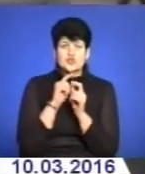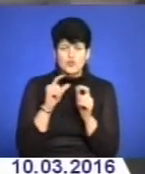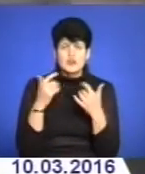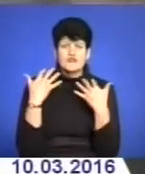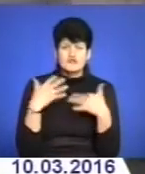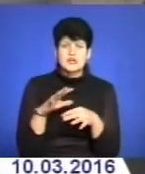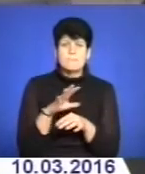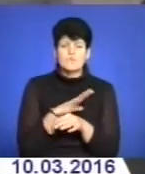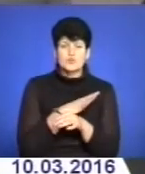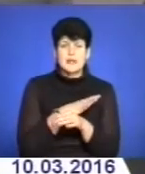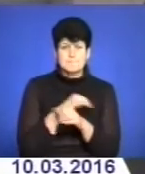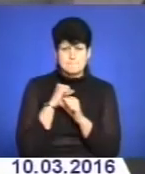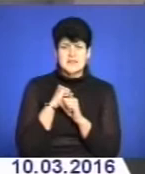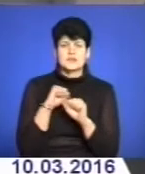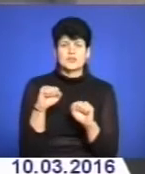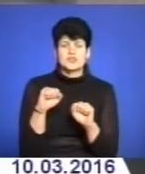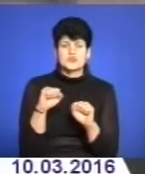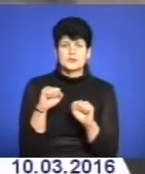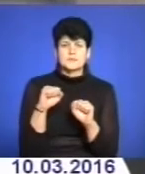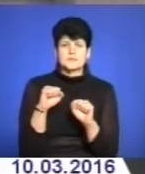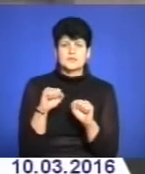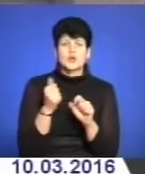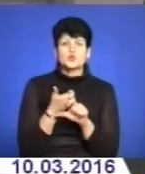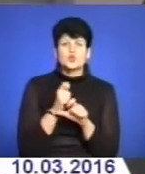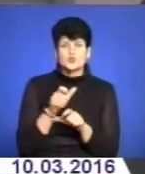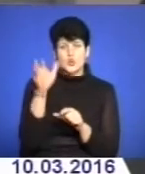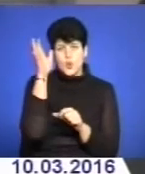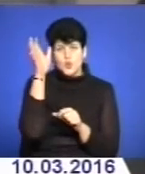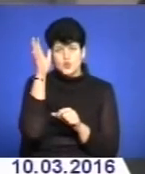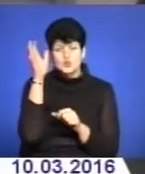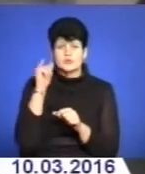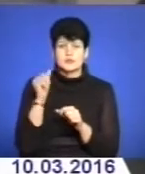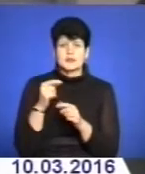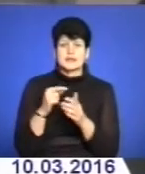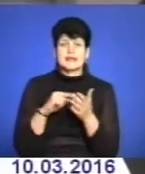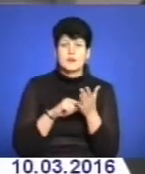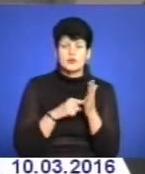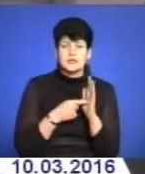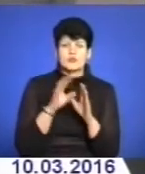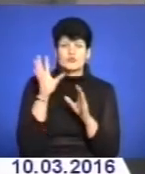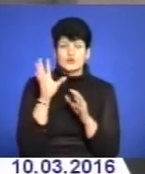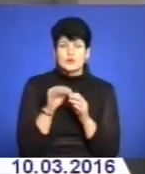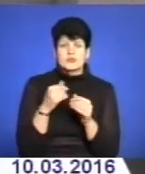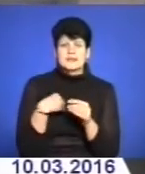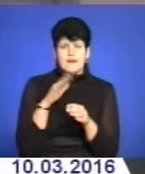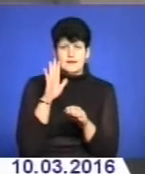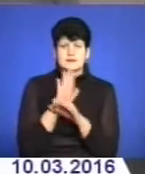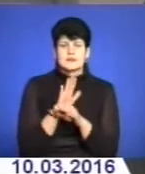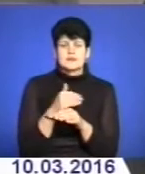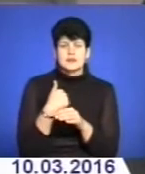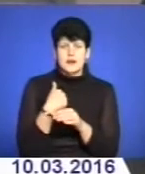була така патріотична і така дуже розумна, і така наполеглива всьому, наказала, що я